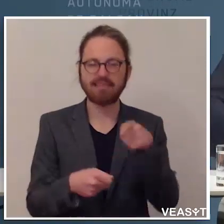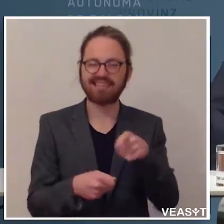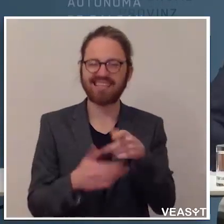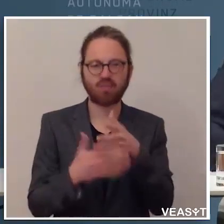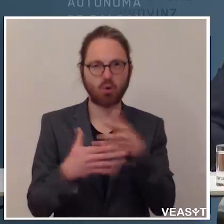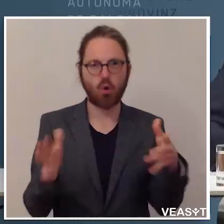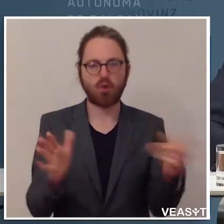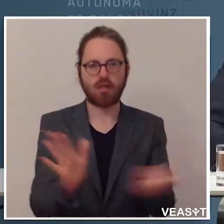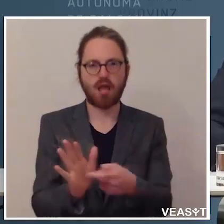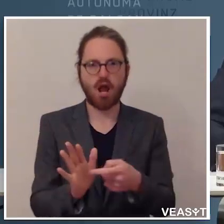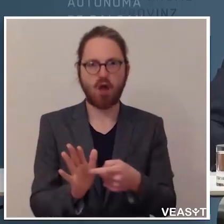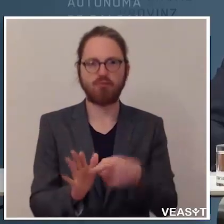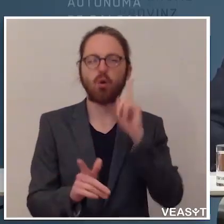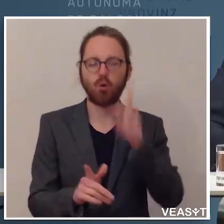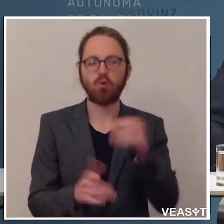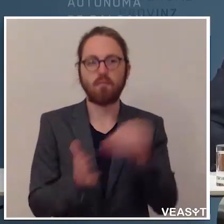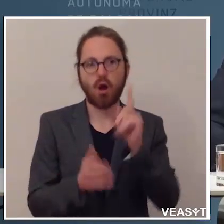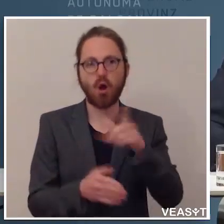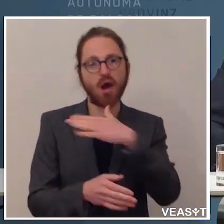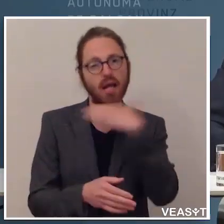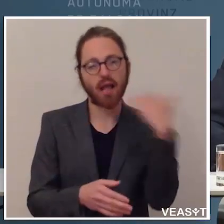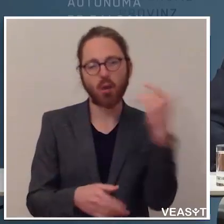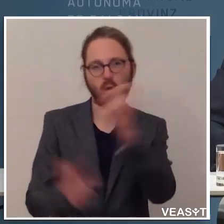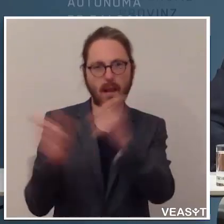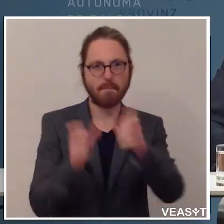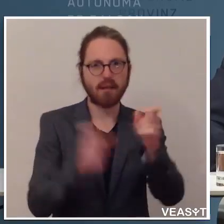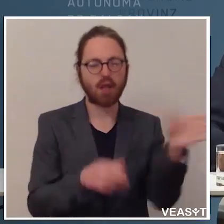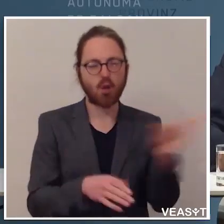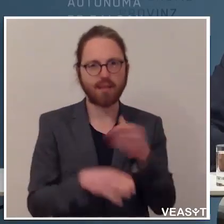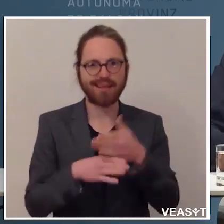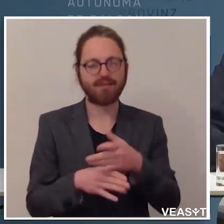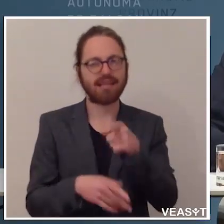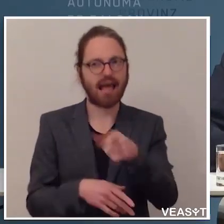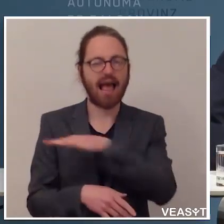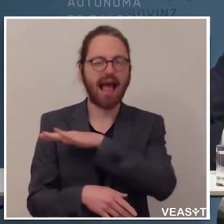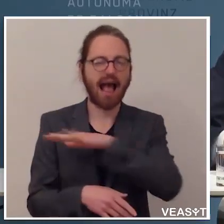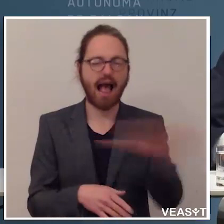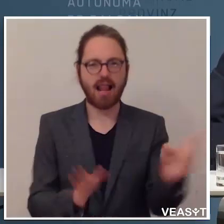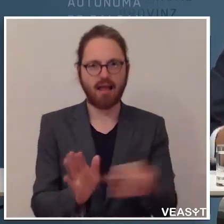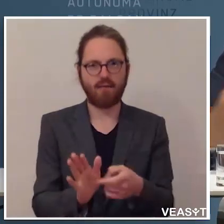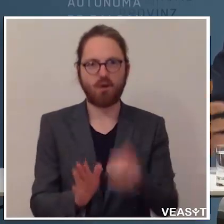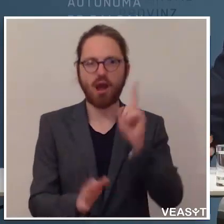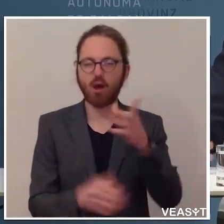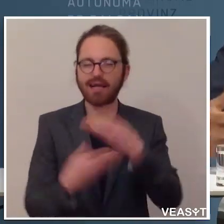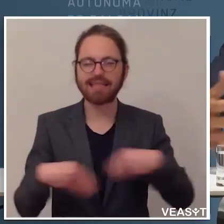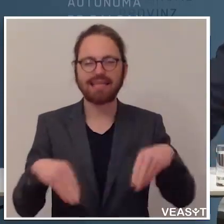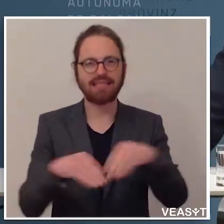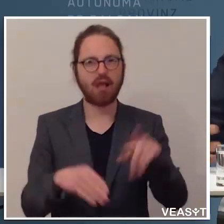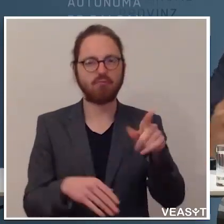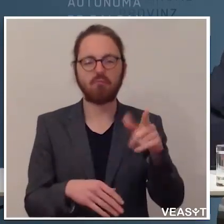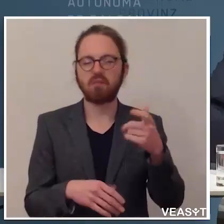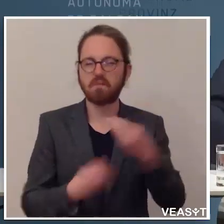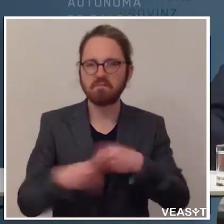dass wir genügend Personal, Mithilfe haben und hier sind alle gefordert. Die gesamte Gesellschaft, also auch wir als Familien, Privatpersonen,